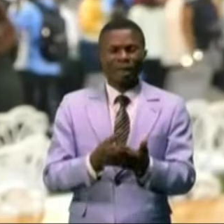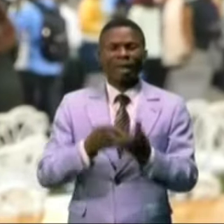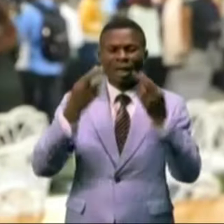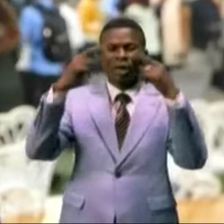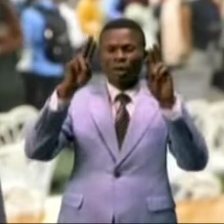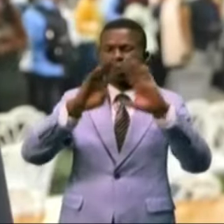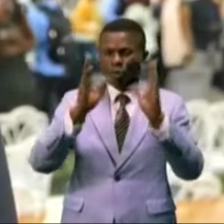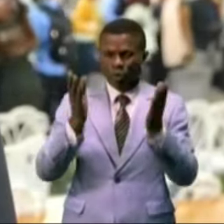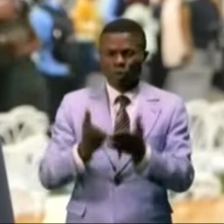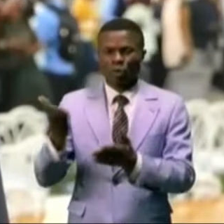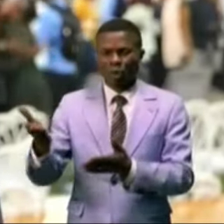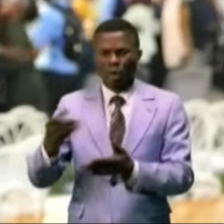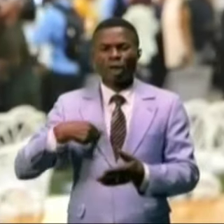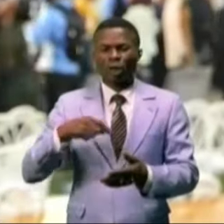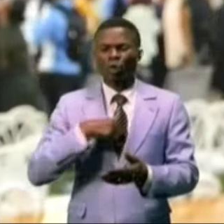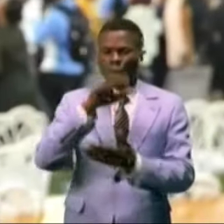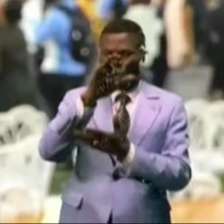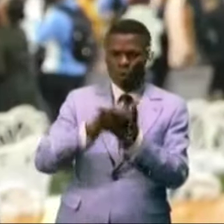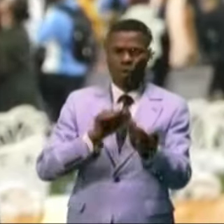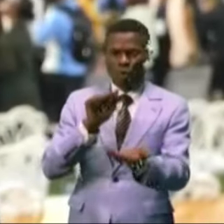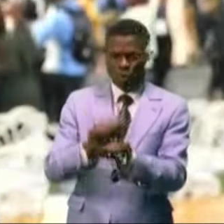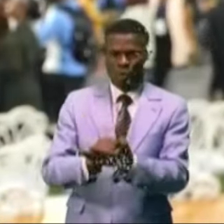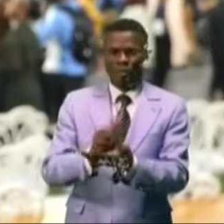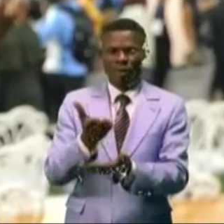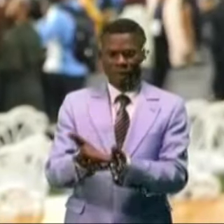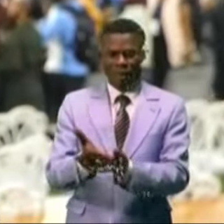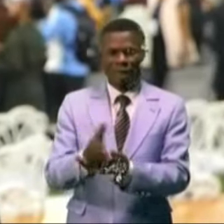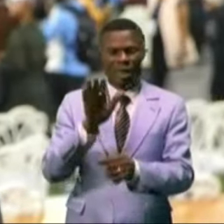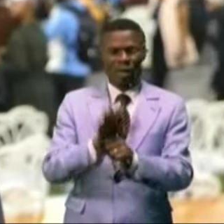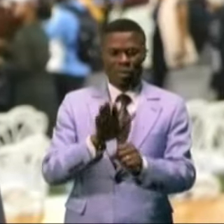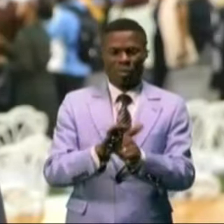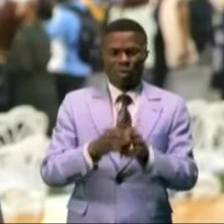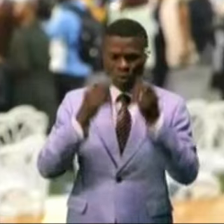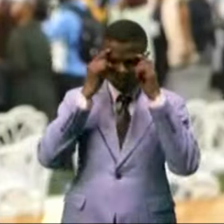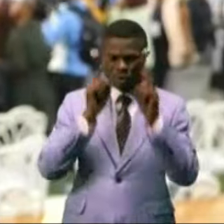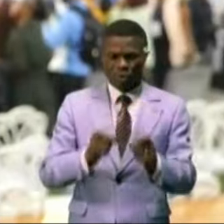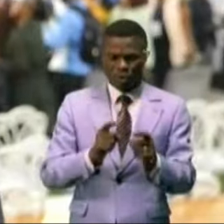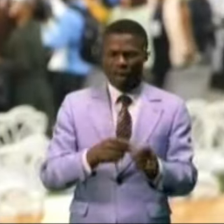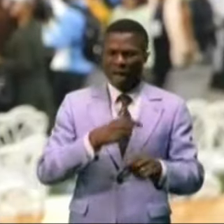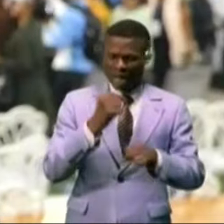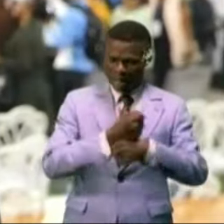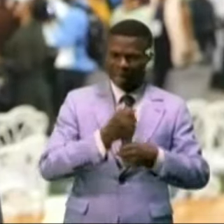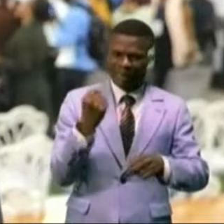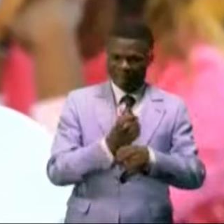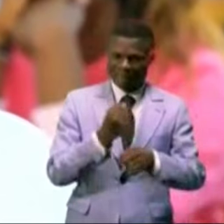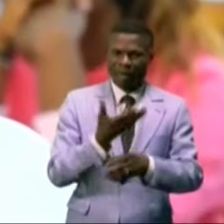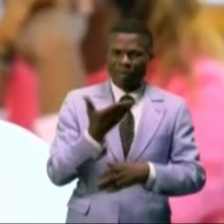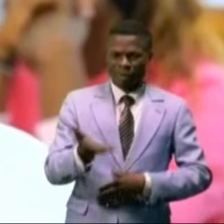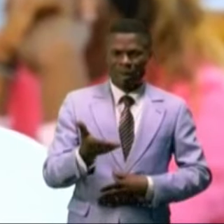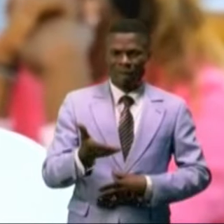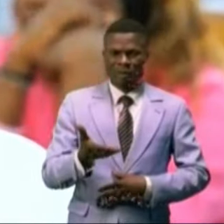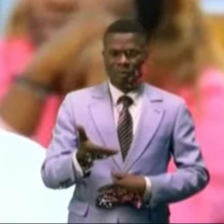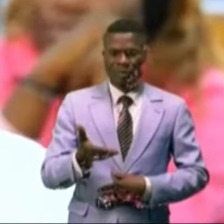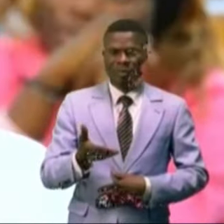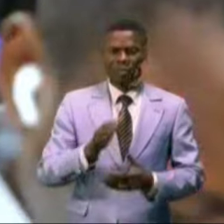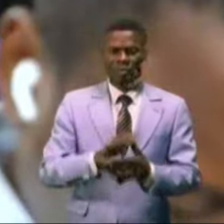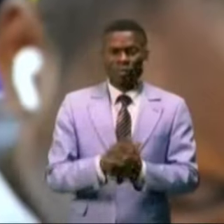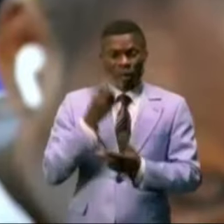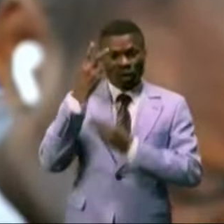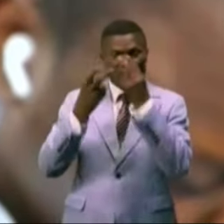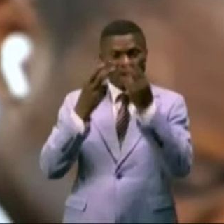fait aujourd'hui, je pense que beaucoup de jeunes sont motivés, sont boostés encore à aller beaucoup plus loin en entrepreneuriat. Rappelons que cette